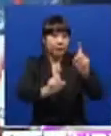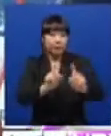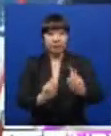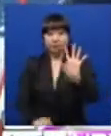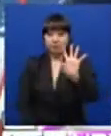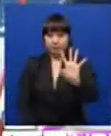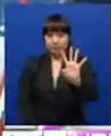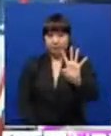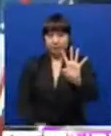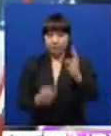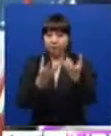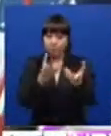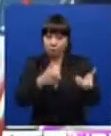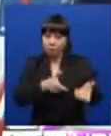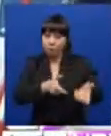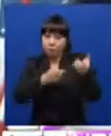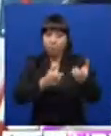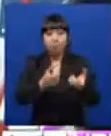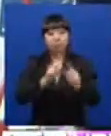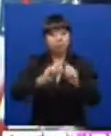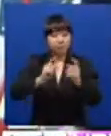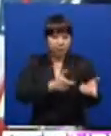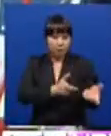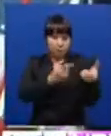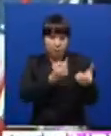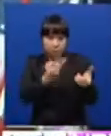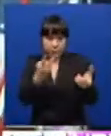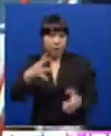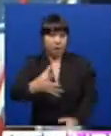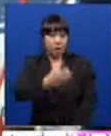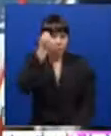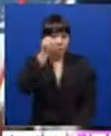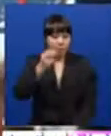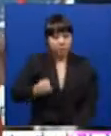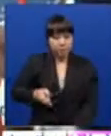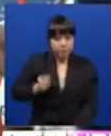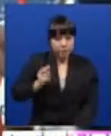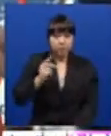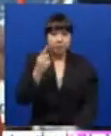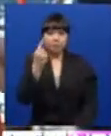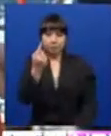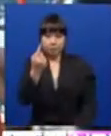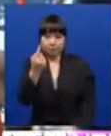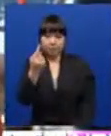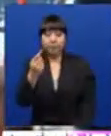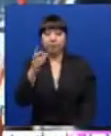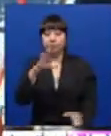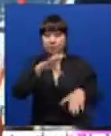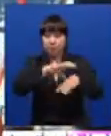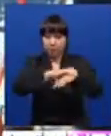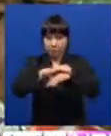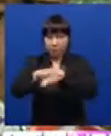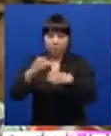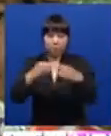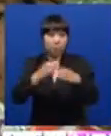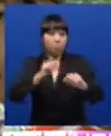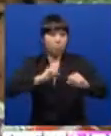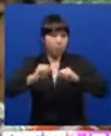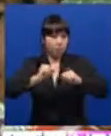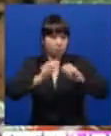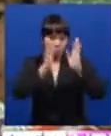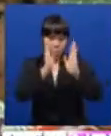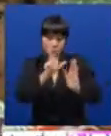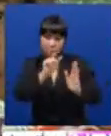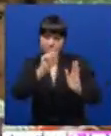พร้อมยึดอาวุธปืนสงครามอา 2กระบอกปืนพกสั้น 1กระบอกและควบคุมกลุ่มวัยรุ่นต้องสงสัยรวม